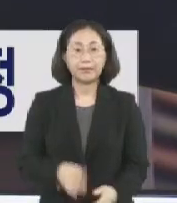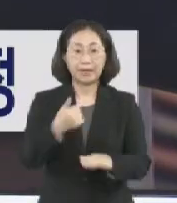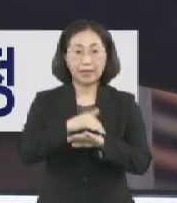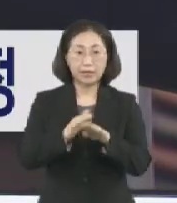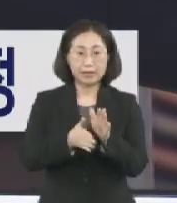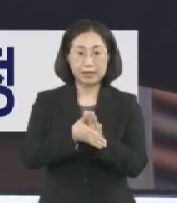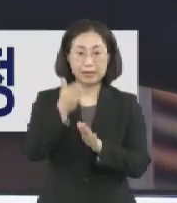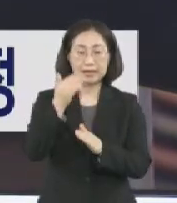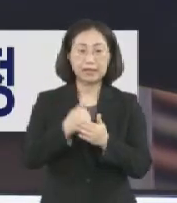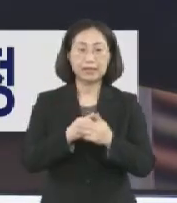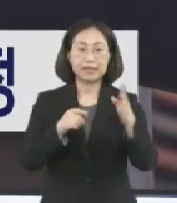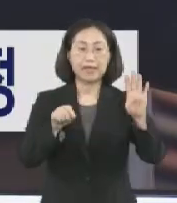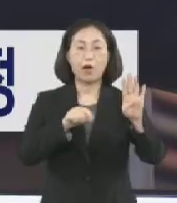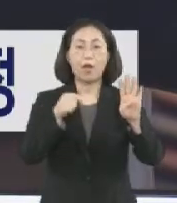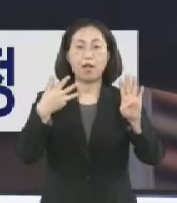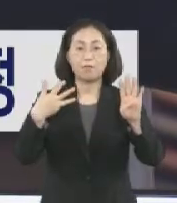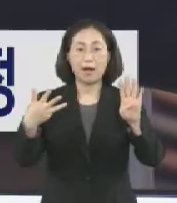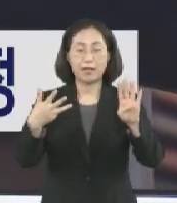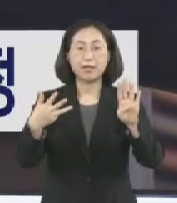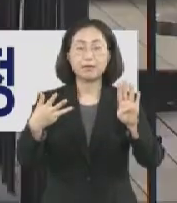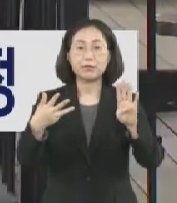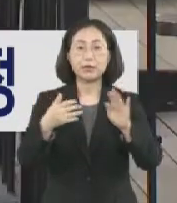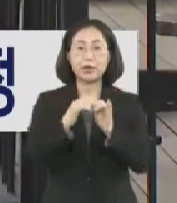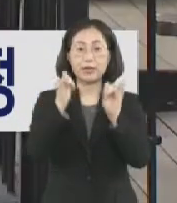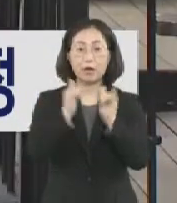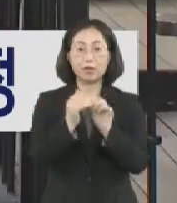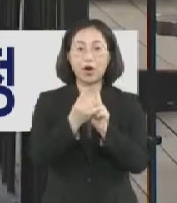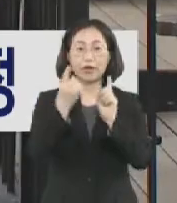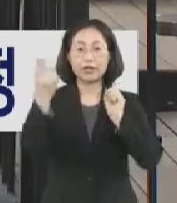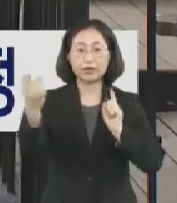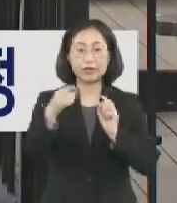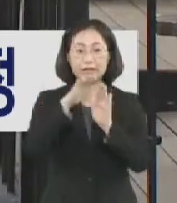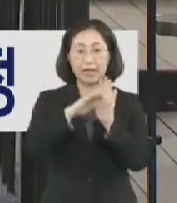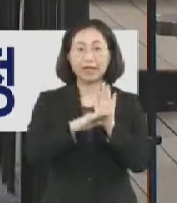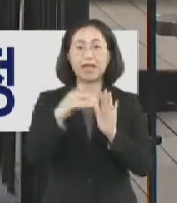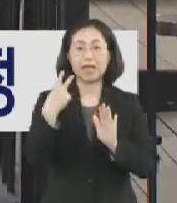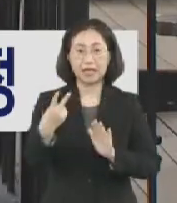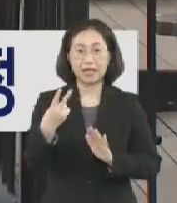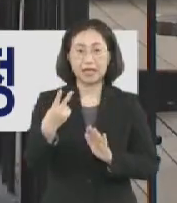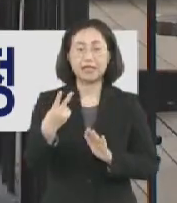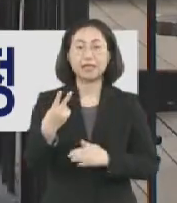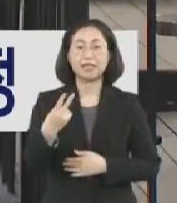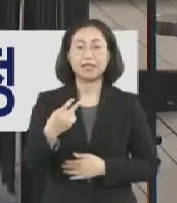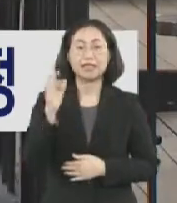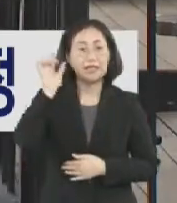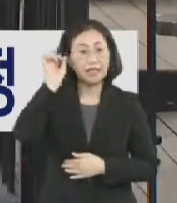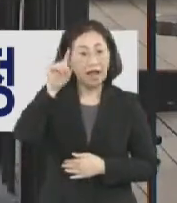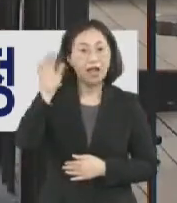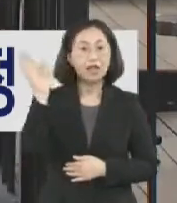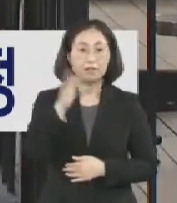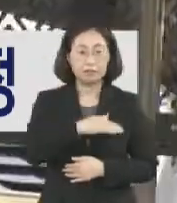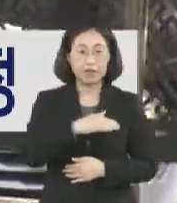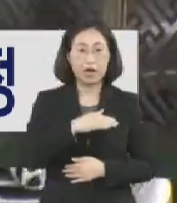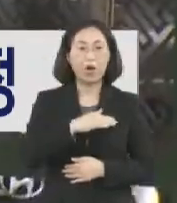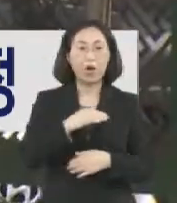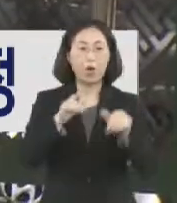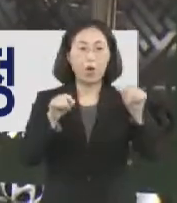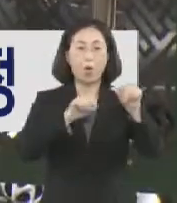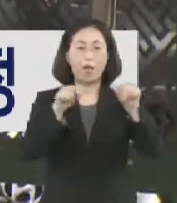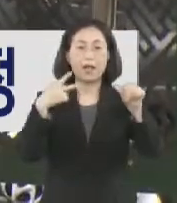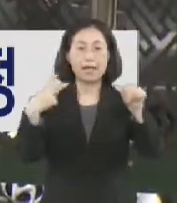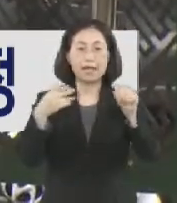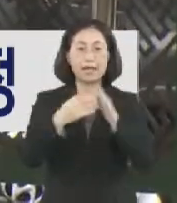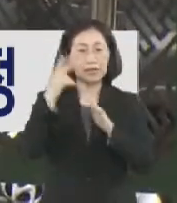대전시는 지난 8일부터 적용했던 사회적 거리두기 이 단계를 내일부터 다음달 2일까지 일주일간 1시적으로